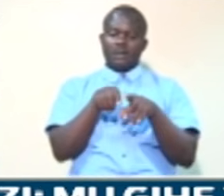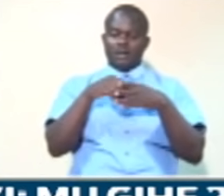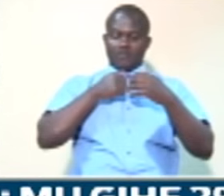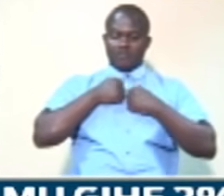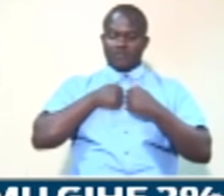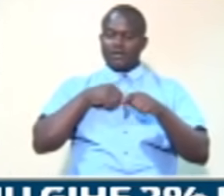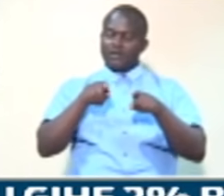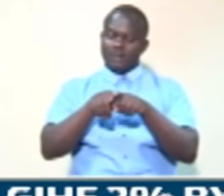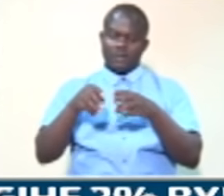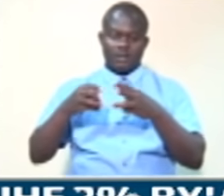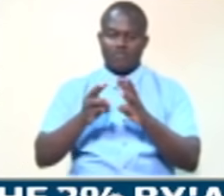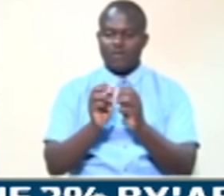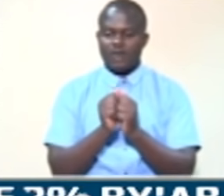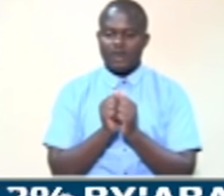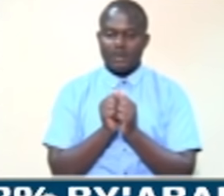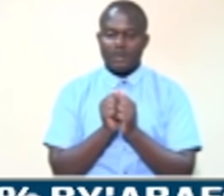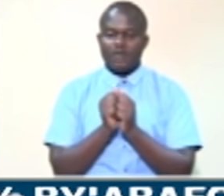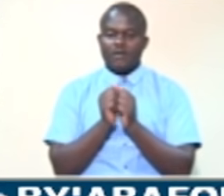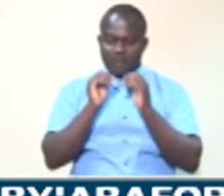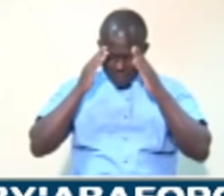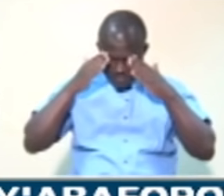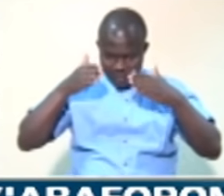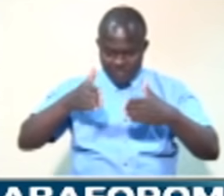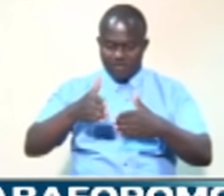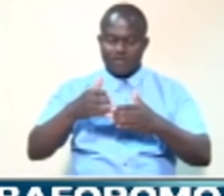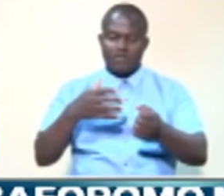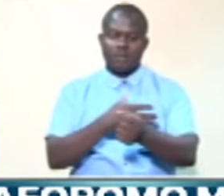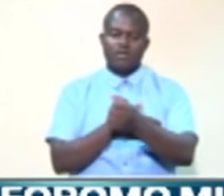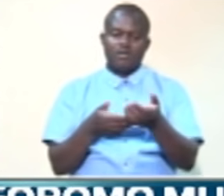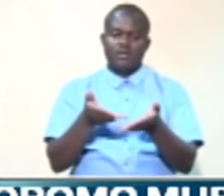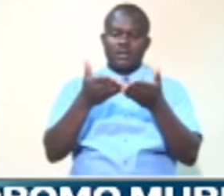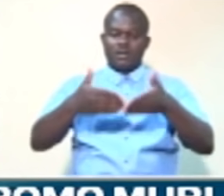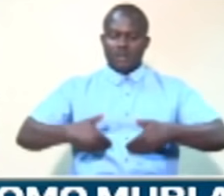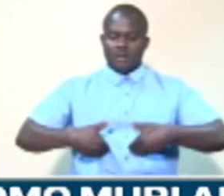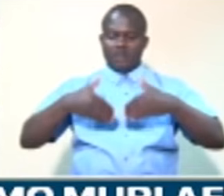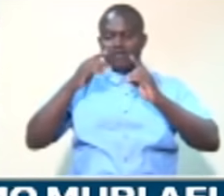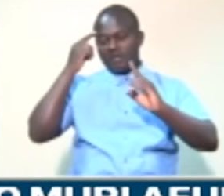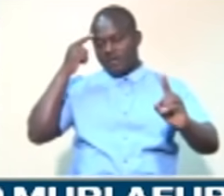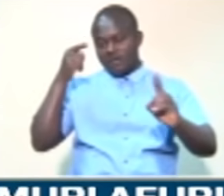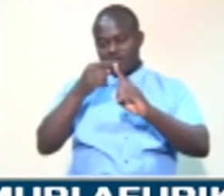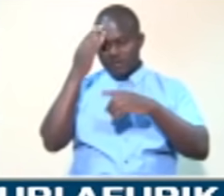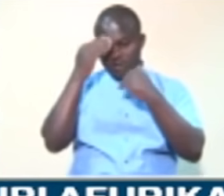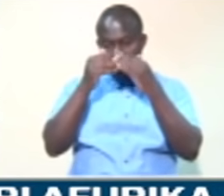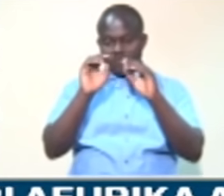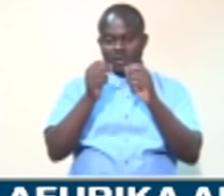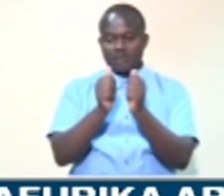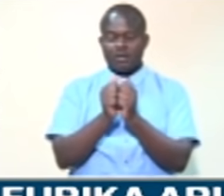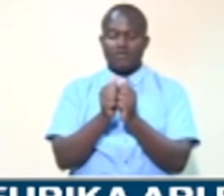nuko bimeze gushyira ingufu mu kuzamura urubyiruko intego ari ukugira ngo